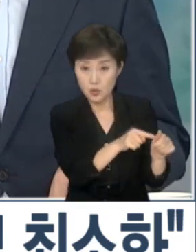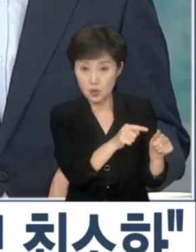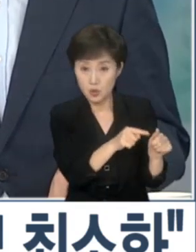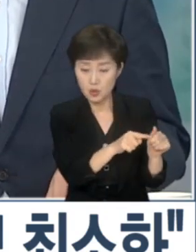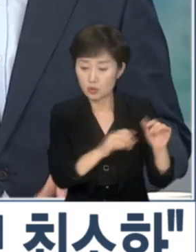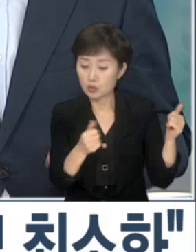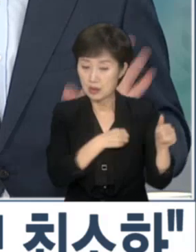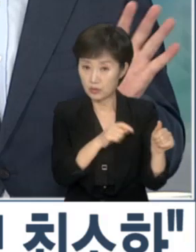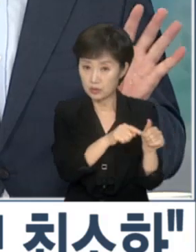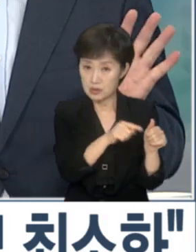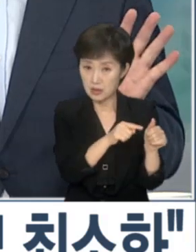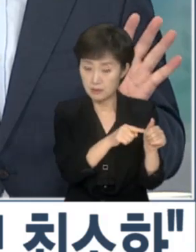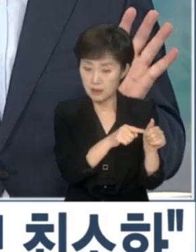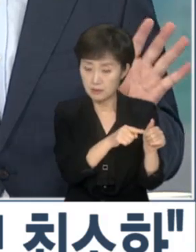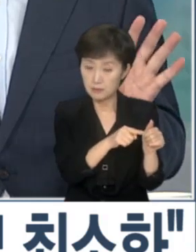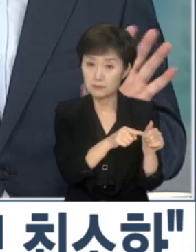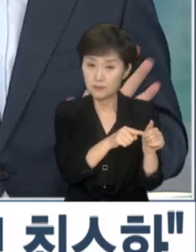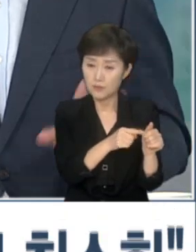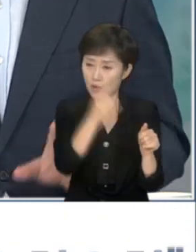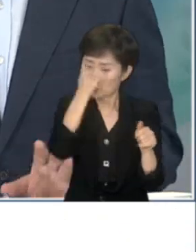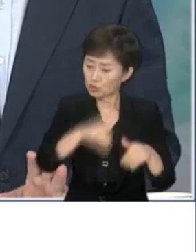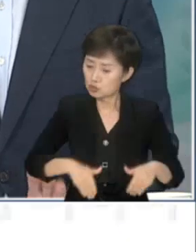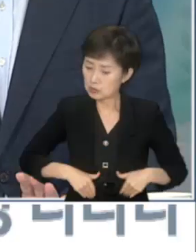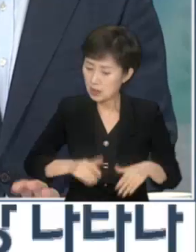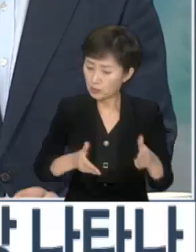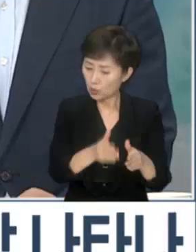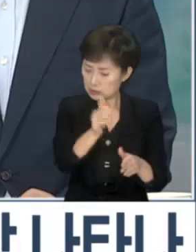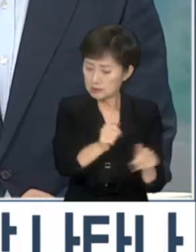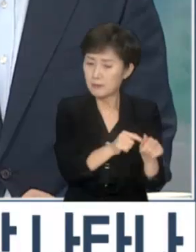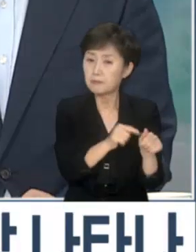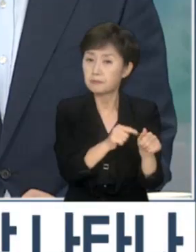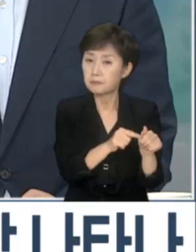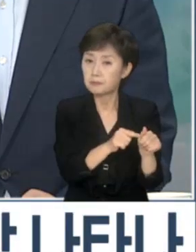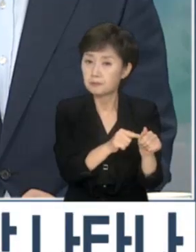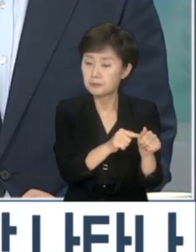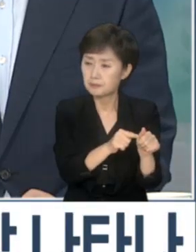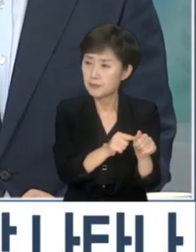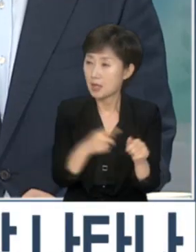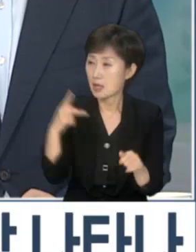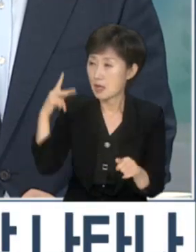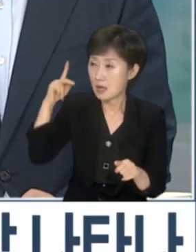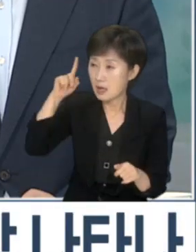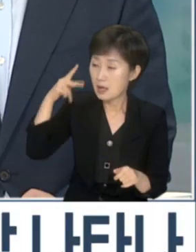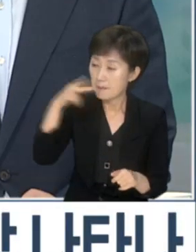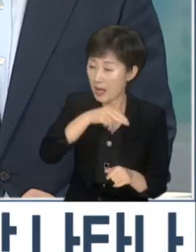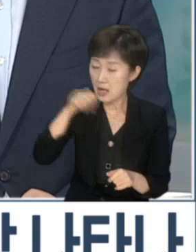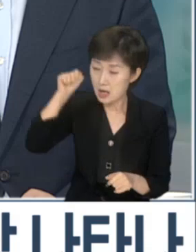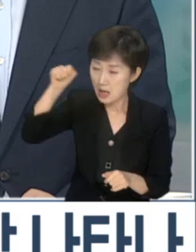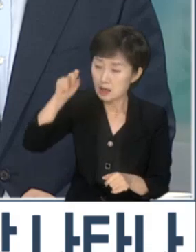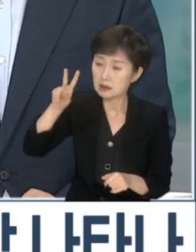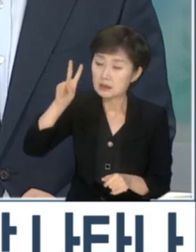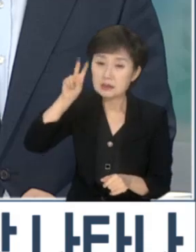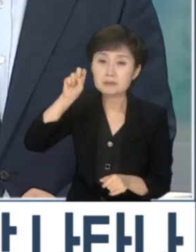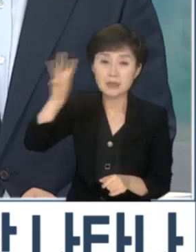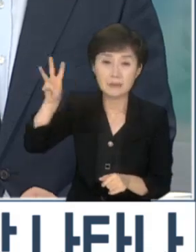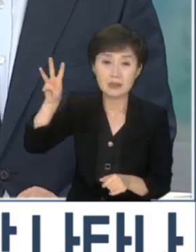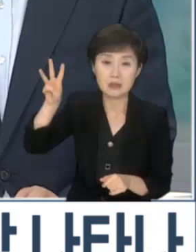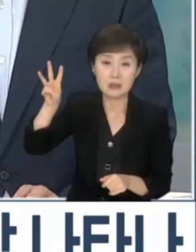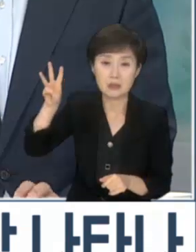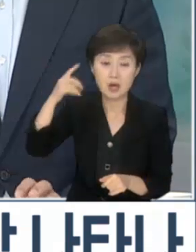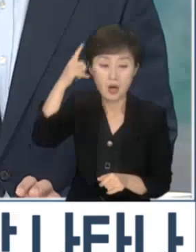재선이었어요 재선이었어요 바로 이제 충남 직전 충남도지사였는데 23일 동안 단식을 했었습니다